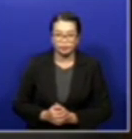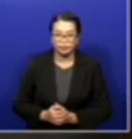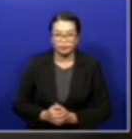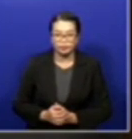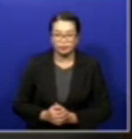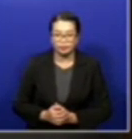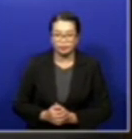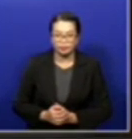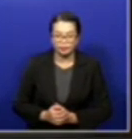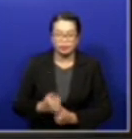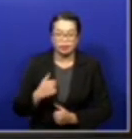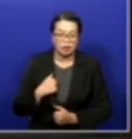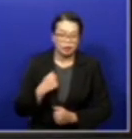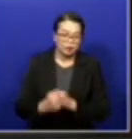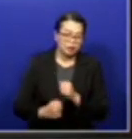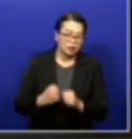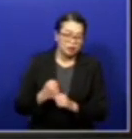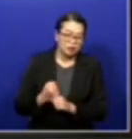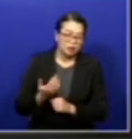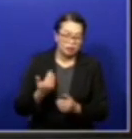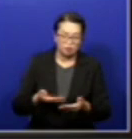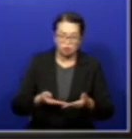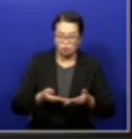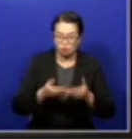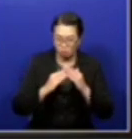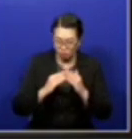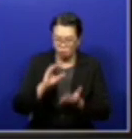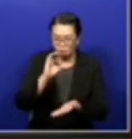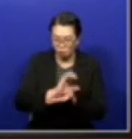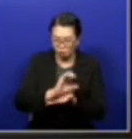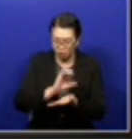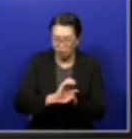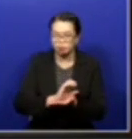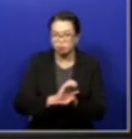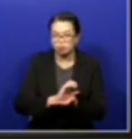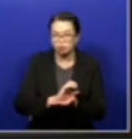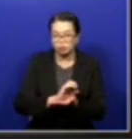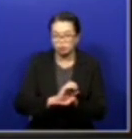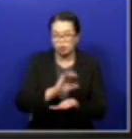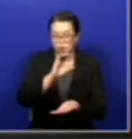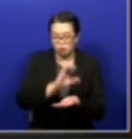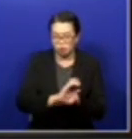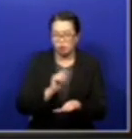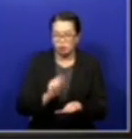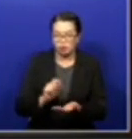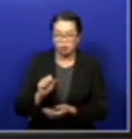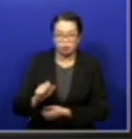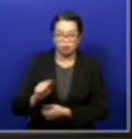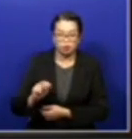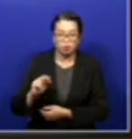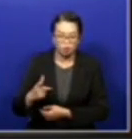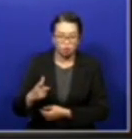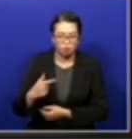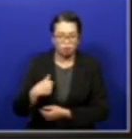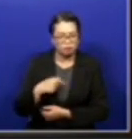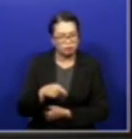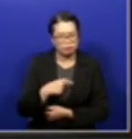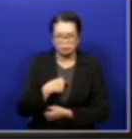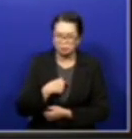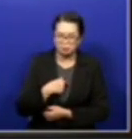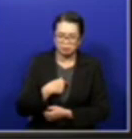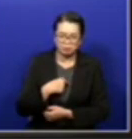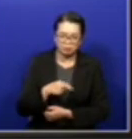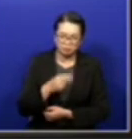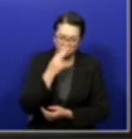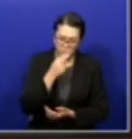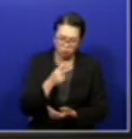17ปีที่ก่อตั้งขึ้นมานะครับก็เป็นวัยรุ่นแล้วครับสำนักงานตรวจเงินแผ่นดินไม่ไว้วางใจท่าน